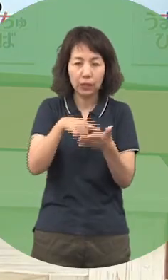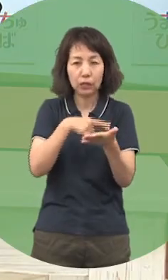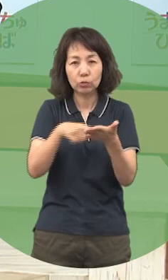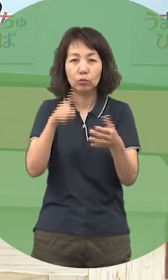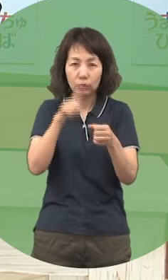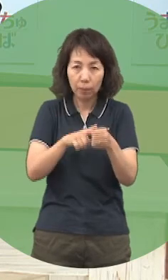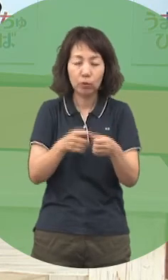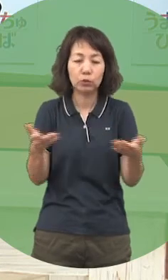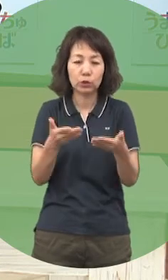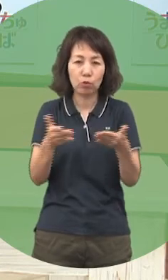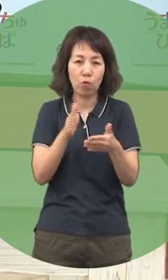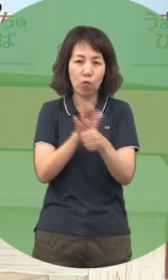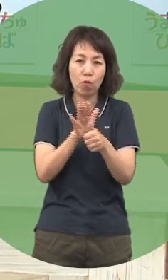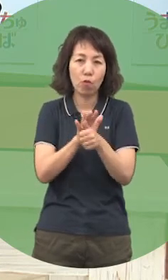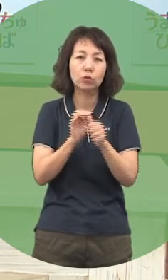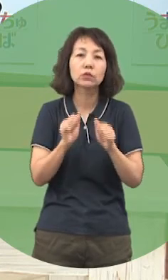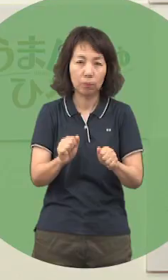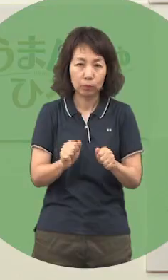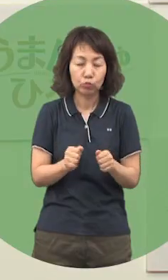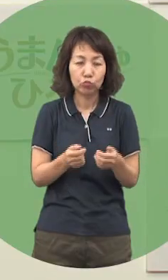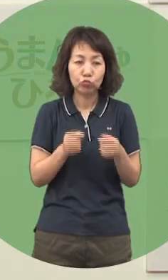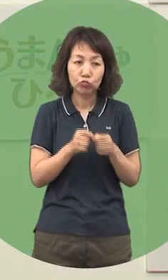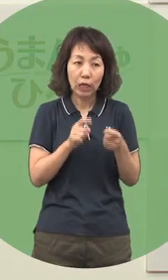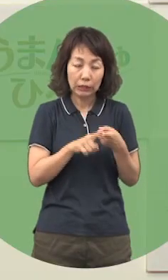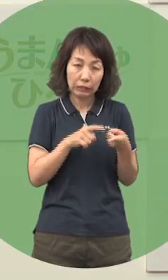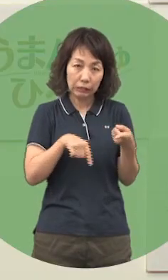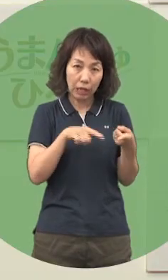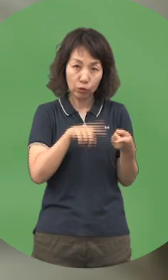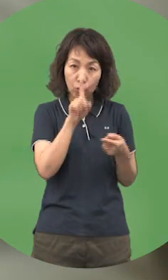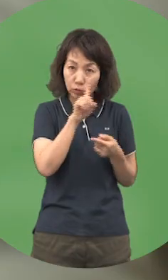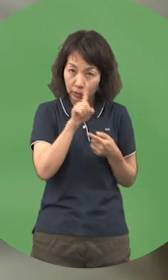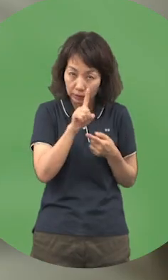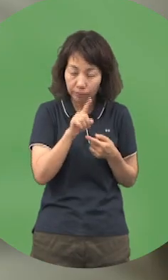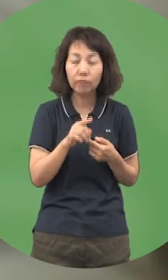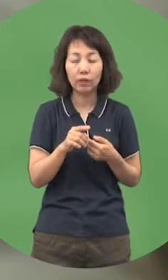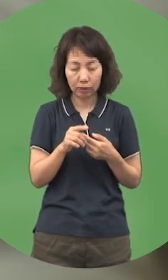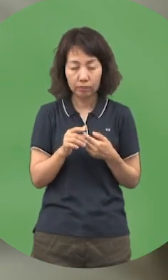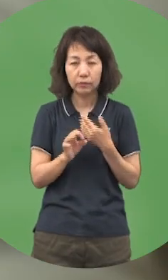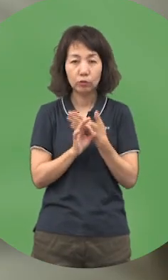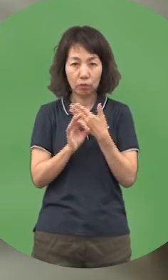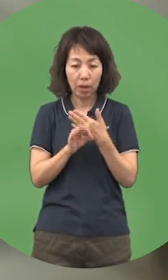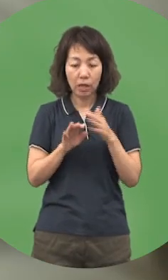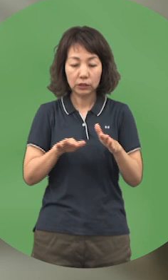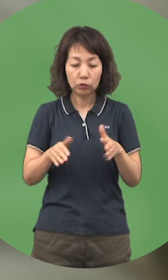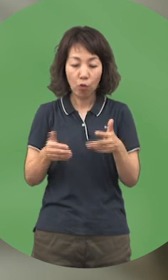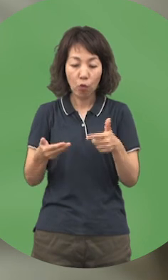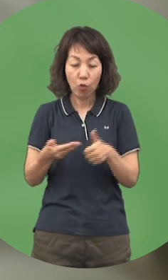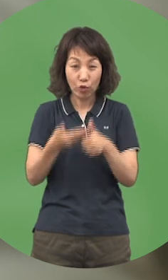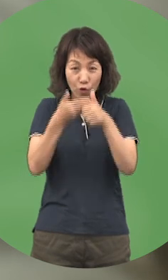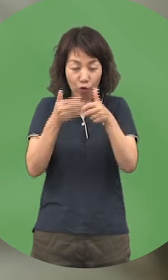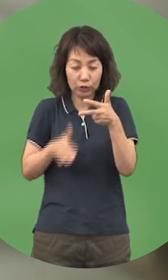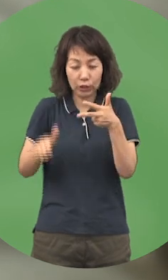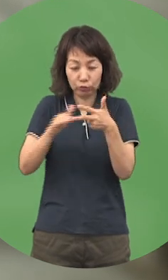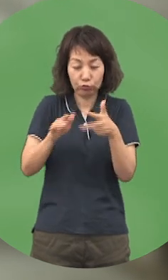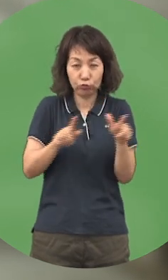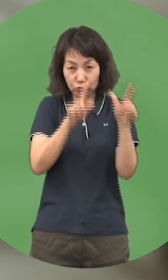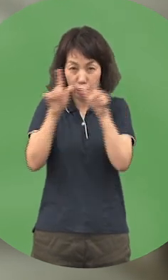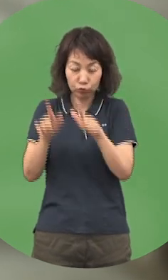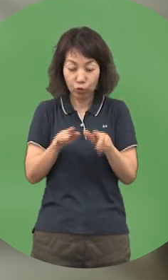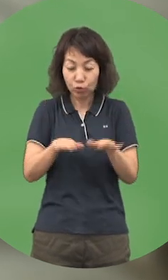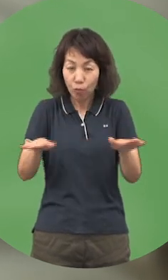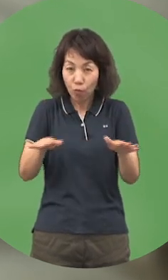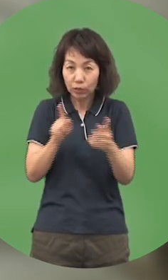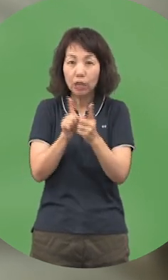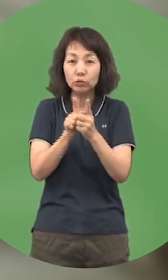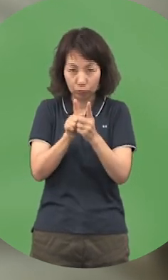体的にどんな取り組みがありますか。 はい、例えば児童養護施設などで暮らす子どもを対象に、進学